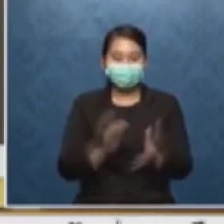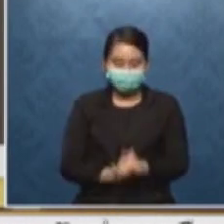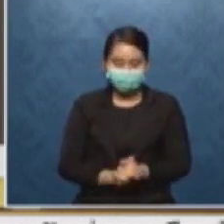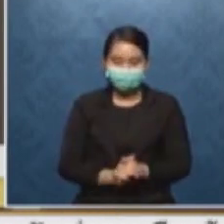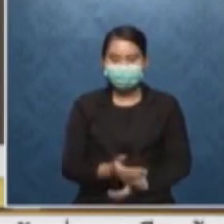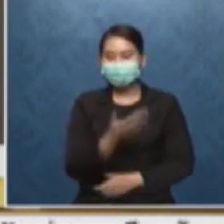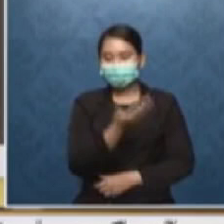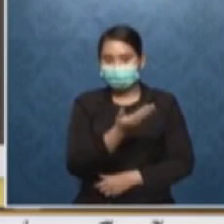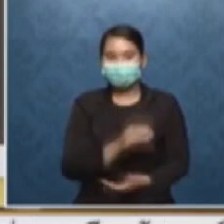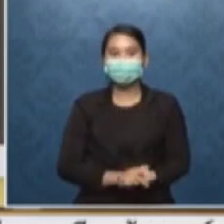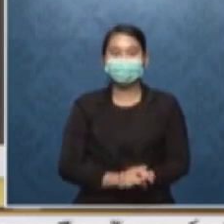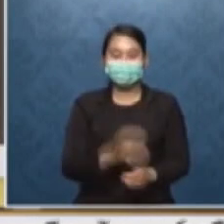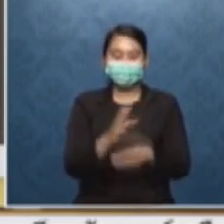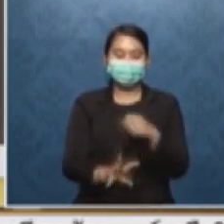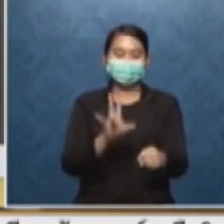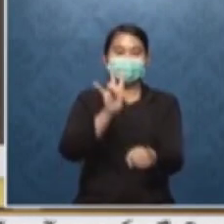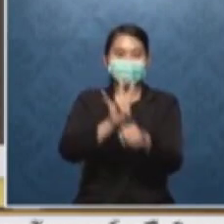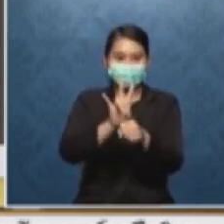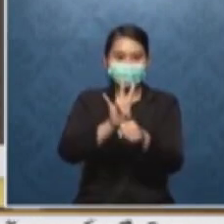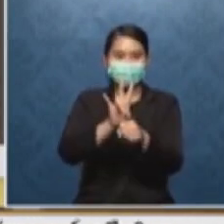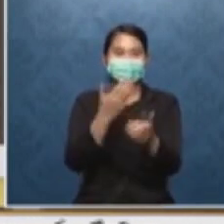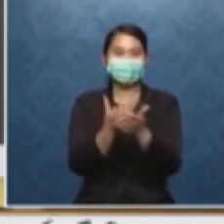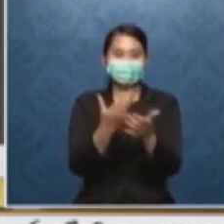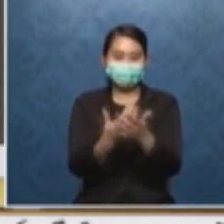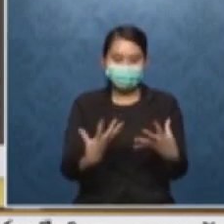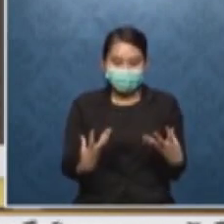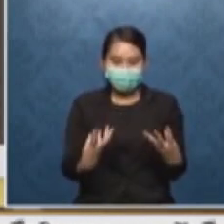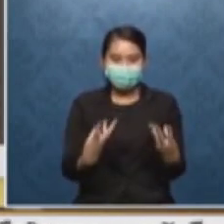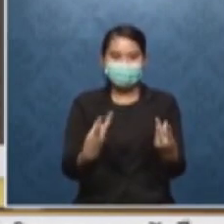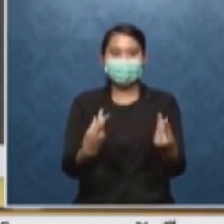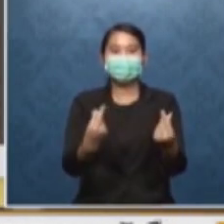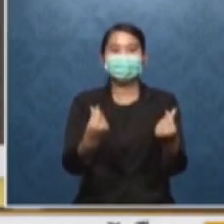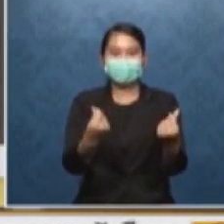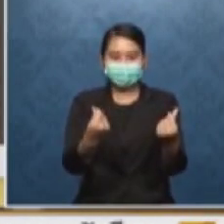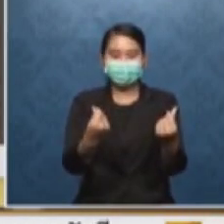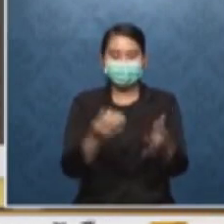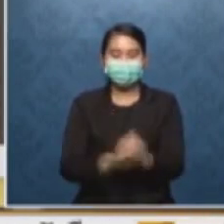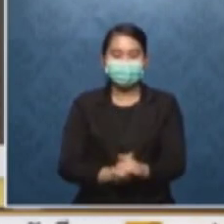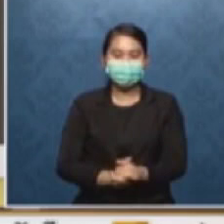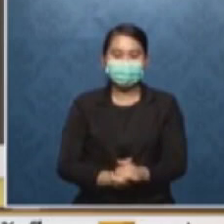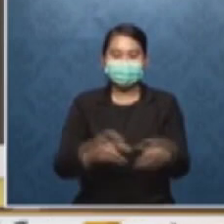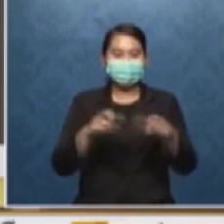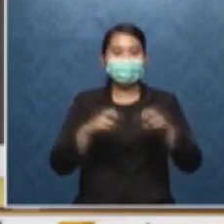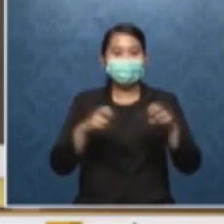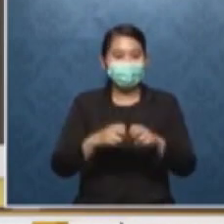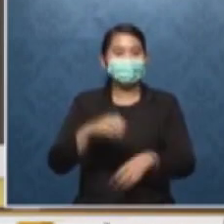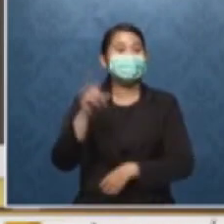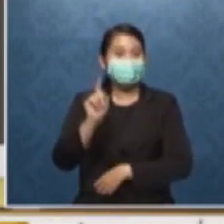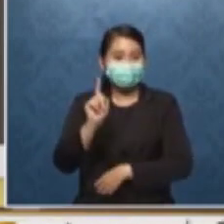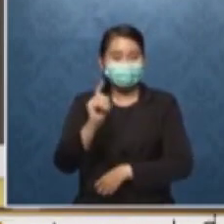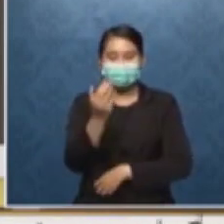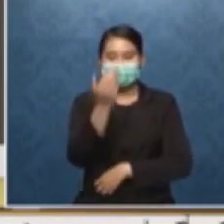ใช้มากว่า 7ปีมันหมดไม่เหลือแล้วเมื่อเกิดวิกฤติครั้งใดก็ต้องไปกู้มา